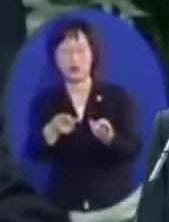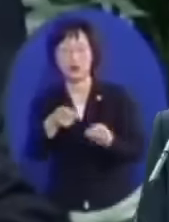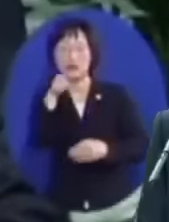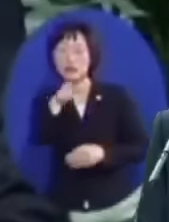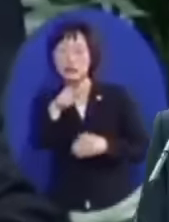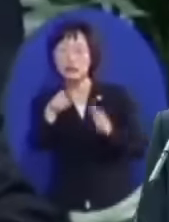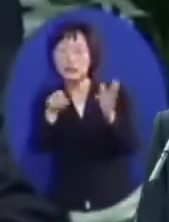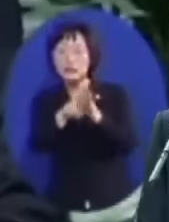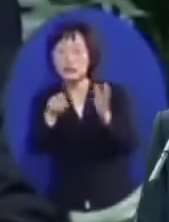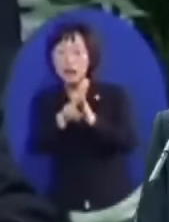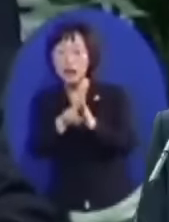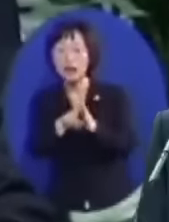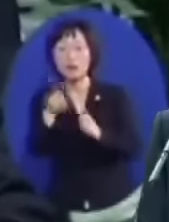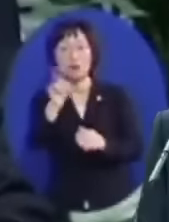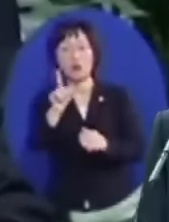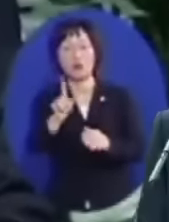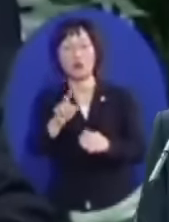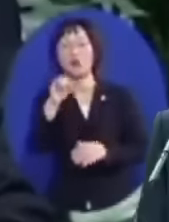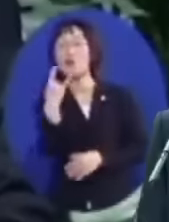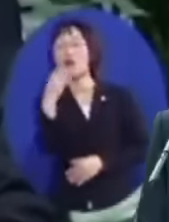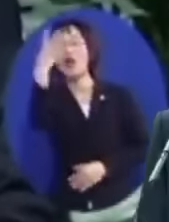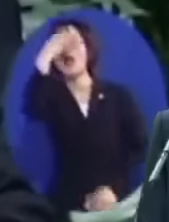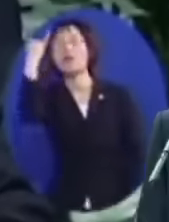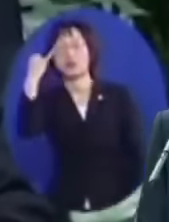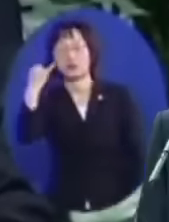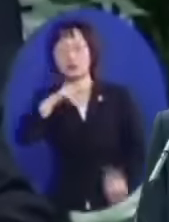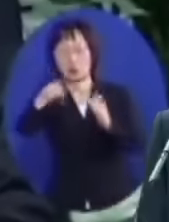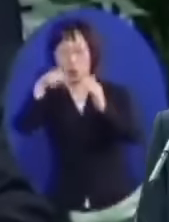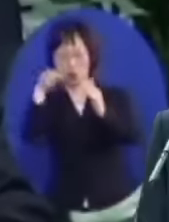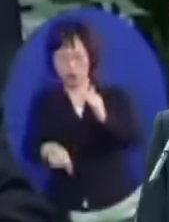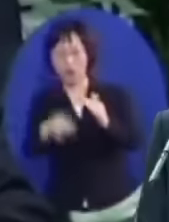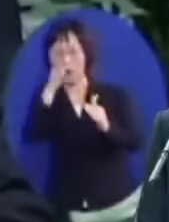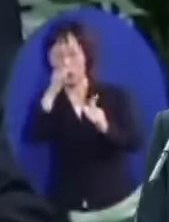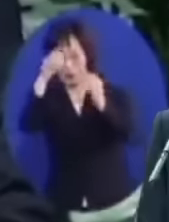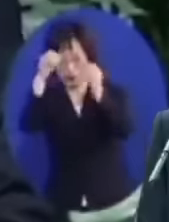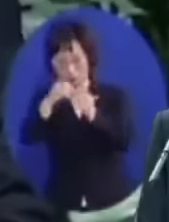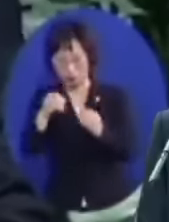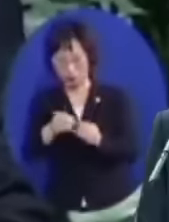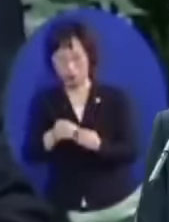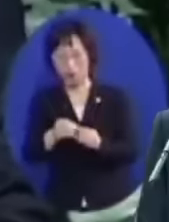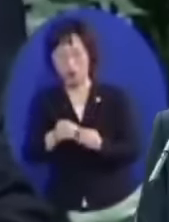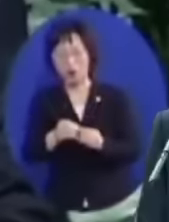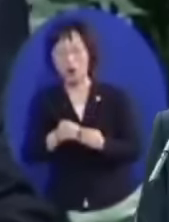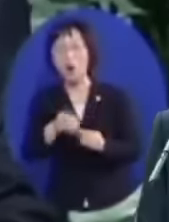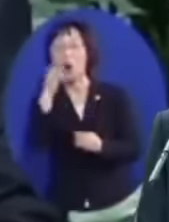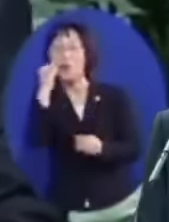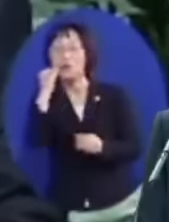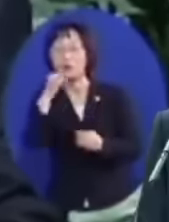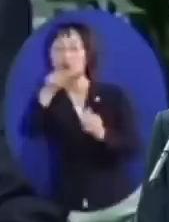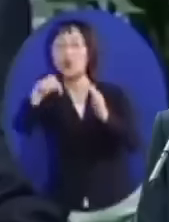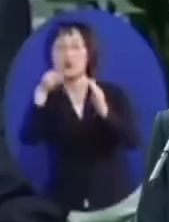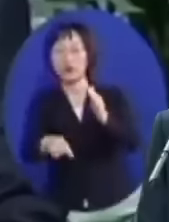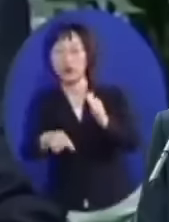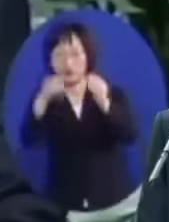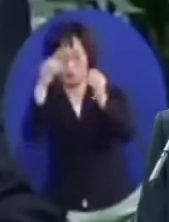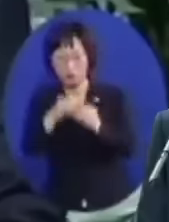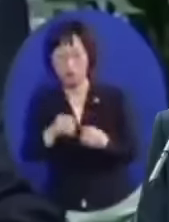외조모 로이스 속에 있더니 그 다음에 내 어머니 유니게 속에 있더니 그것이 너 속에